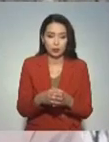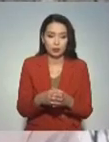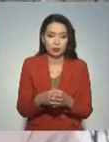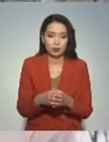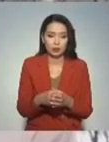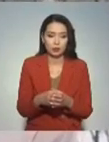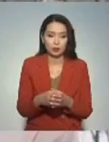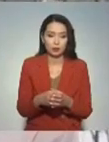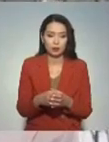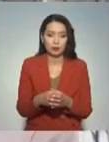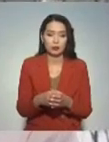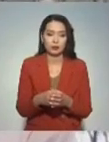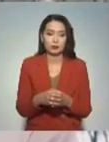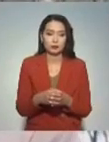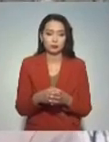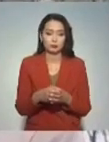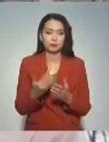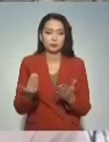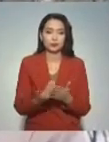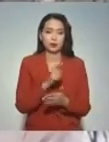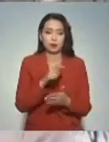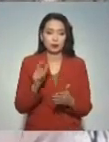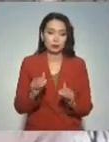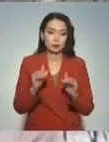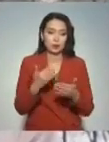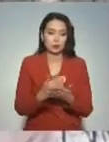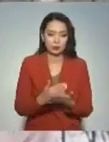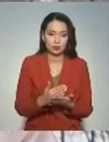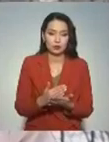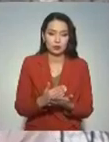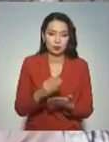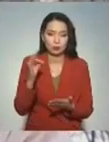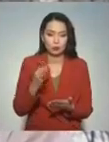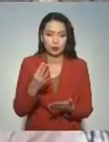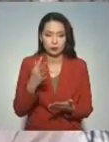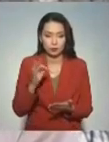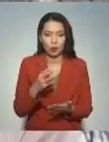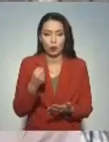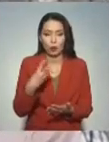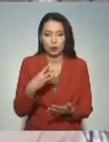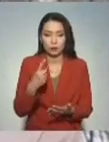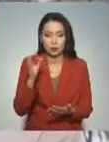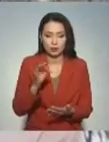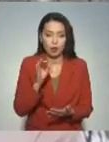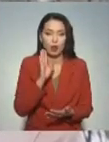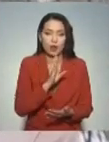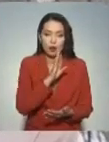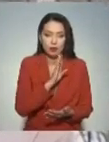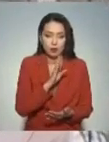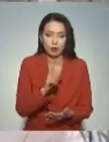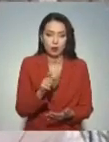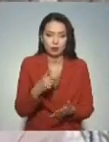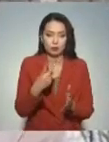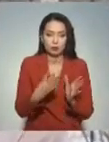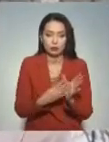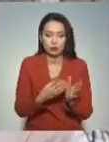партиямыздың 75% жаңа адамдар келіп жатыр, жаңа тізімдер. Оның 31% әйел адамдар, ал